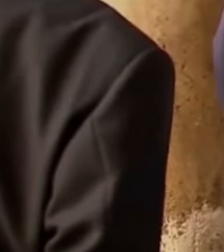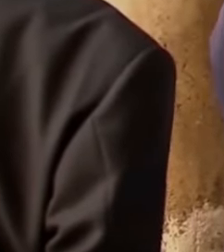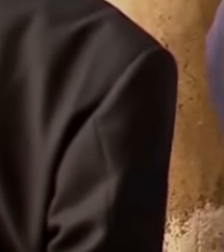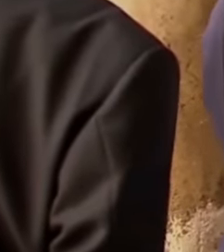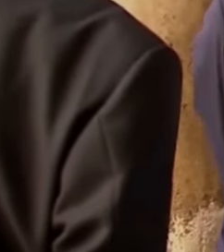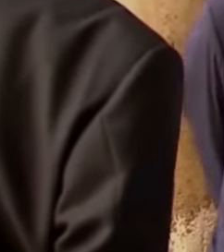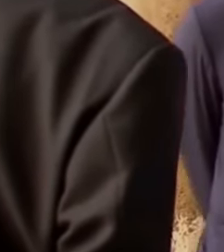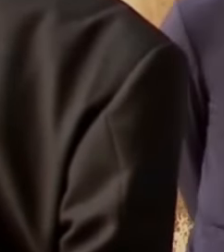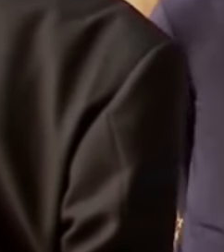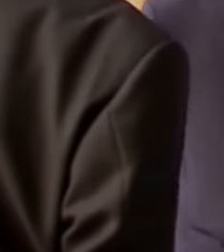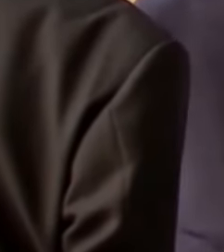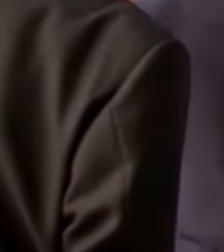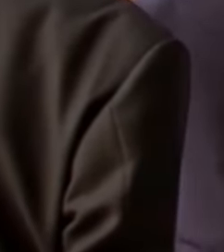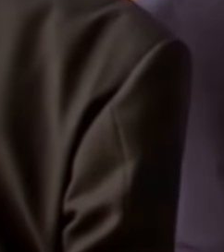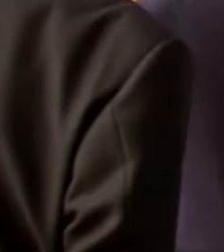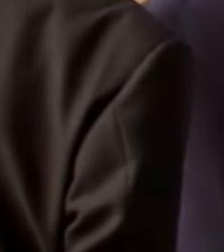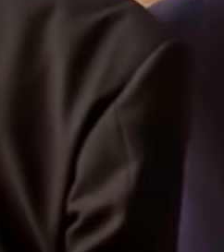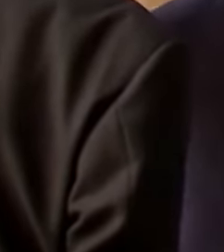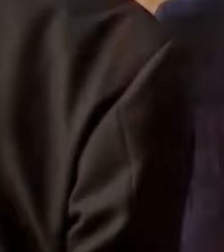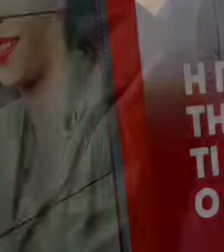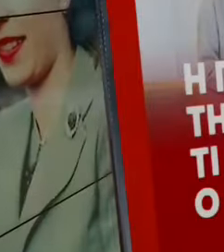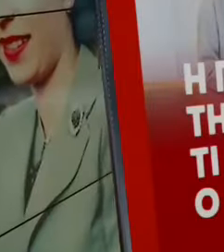στην εκλειπούσα μητέρα του.